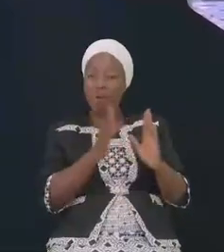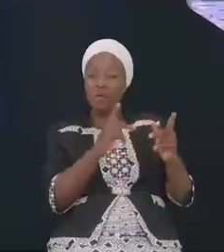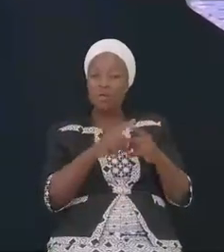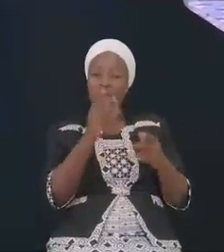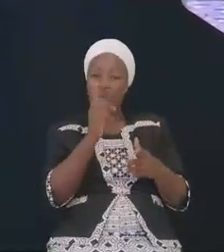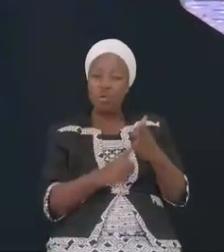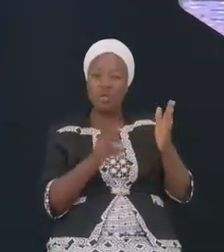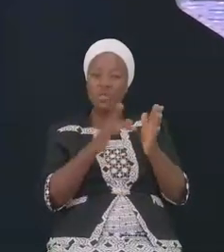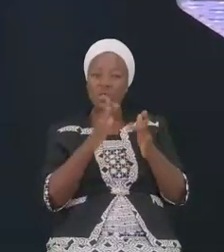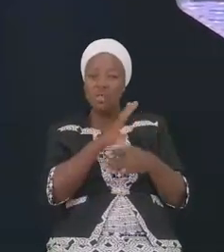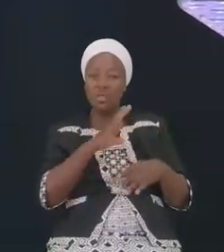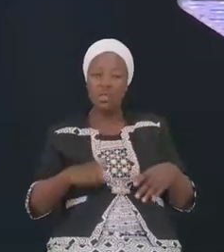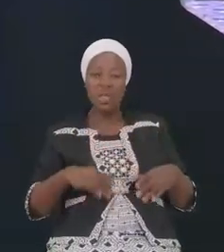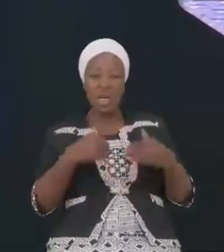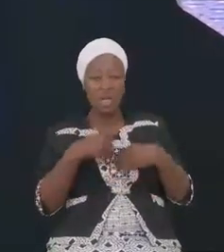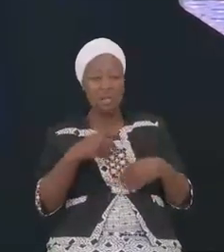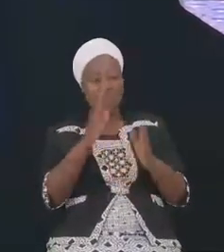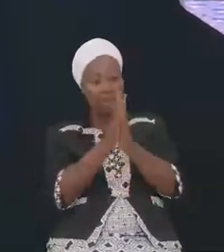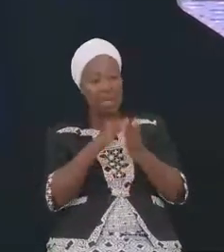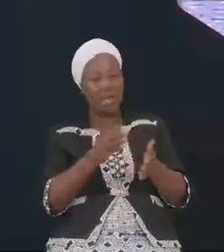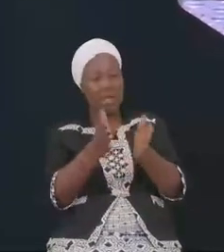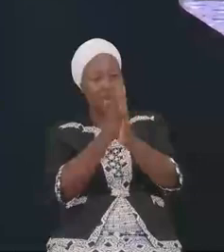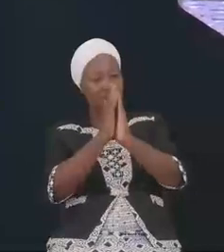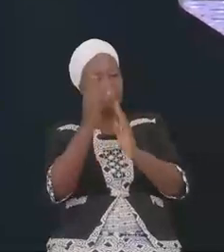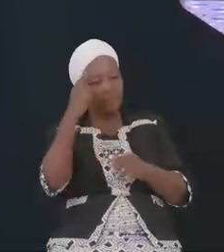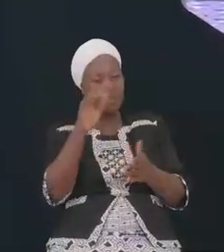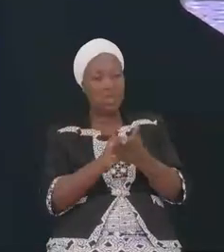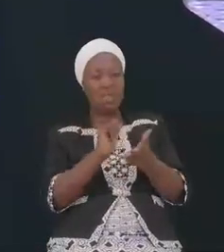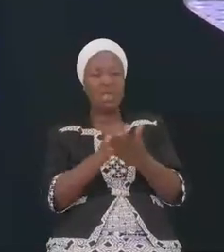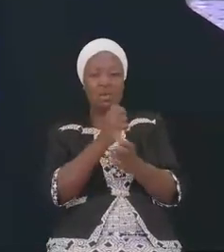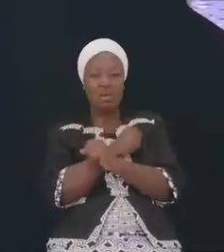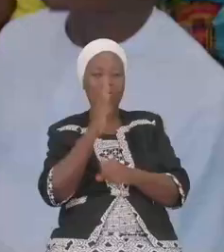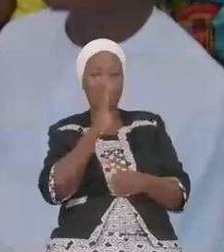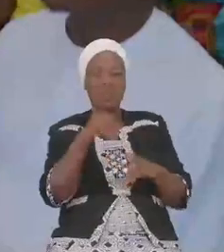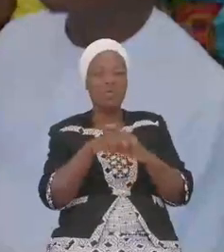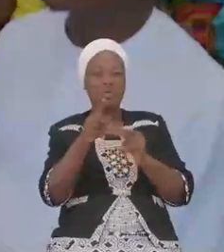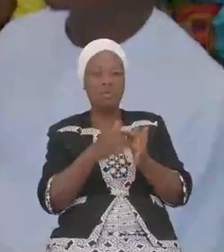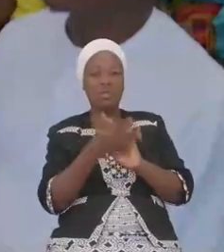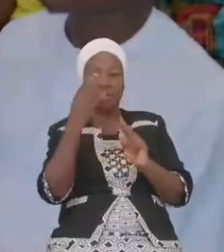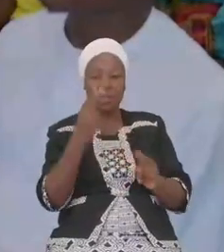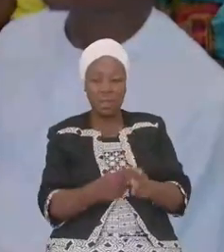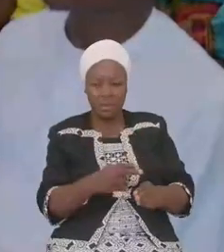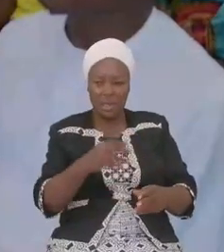lui-même a demandé, que cet amour-là soit en vous. Amen.